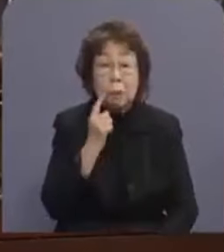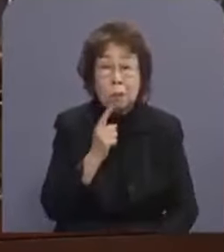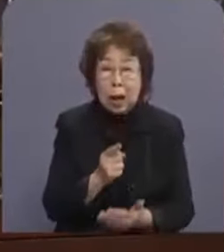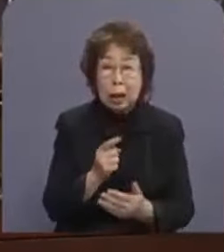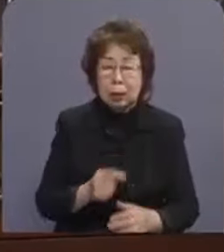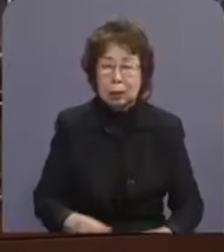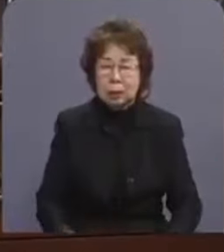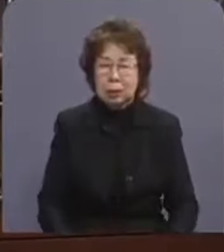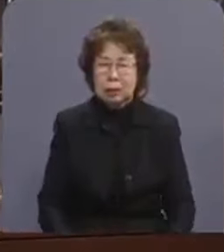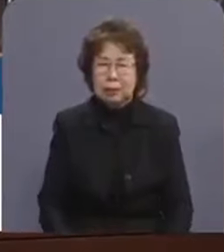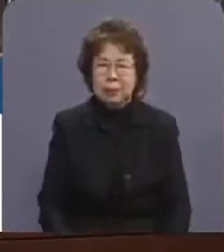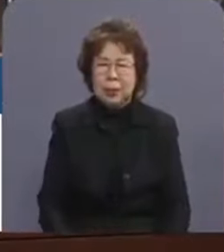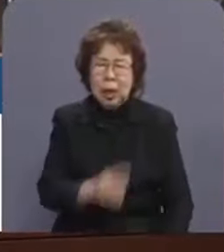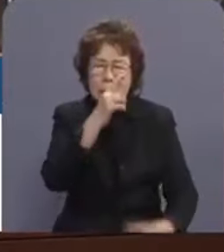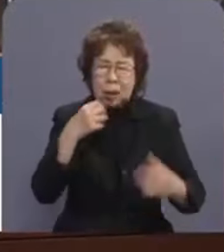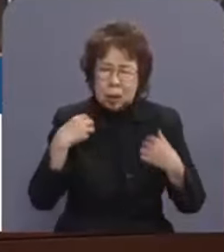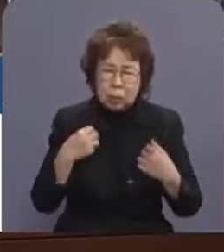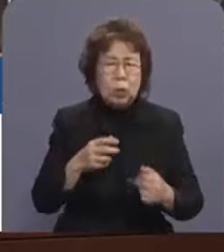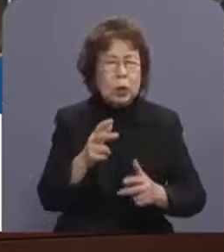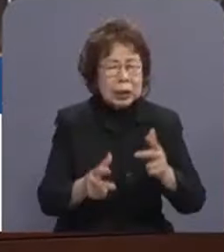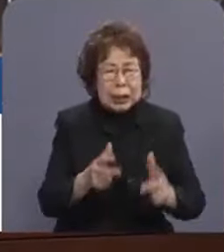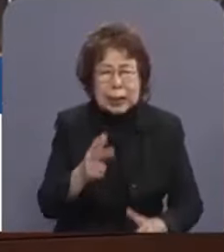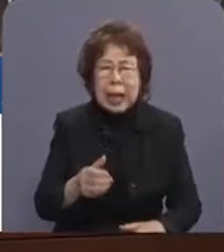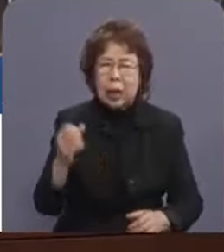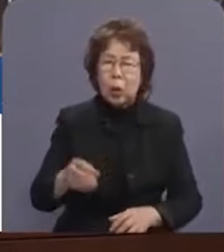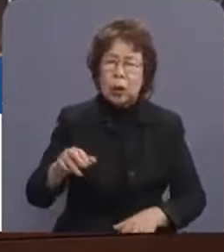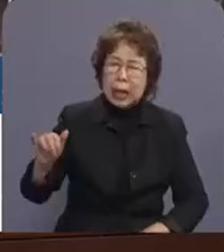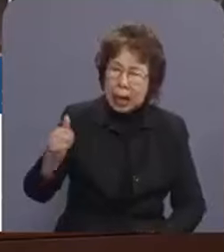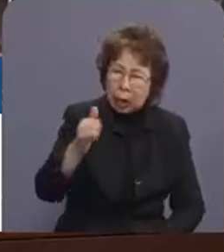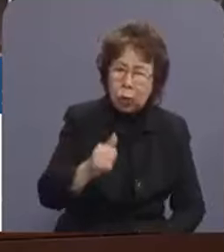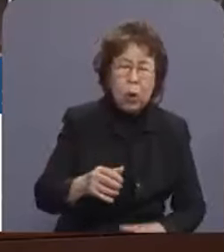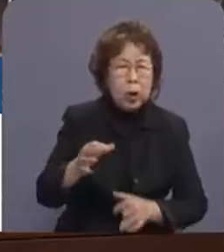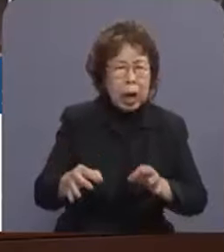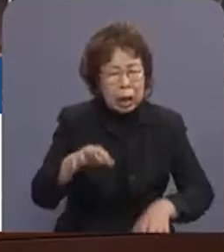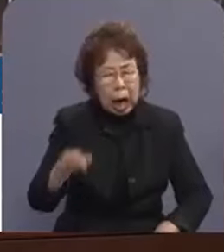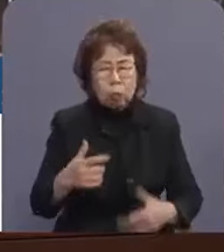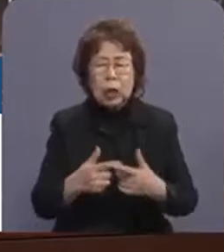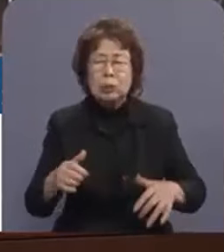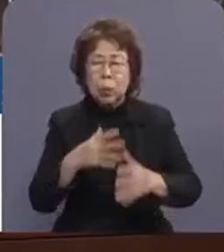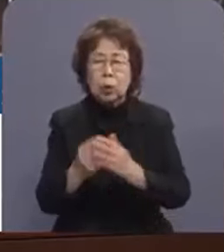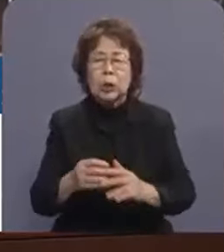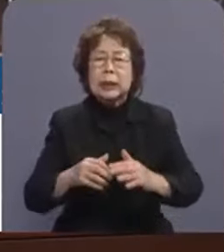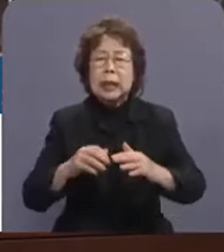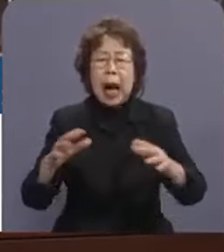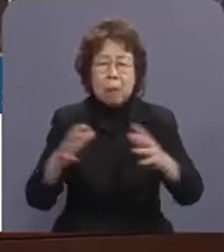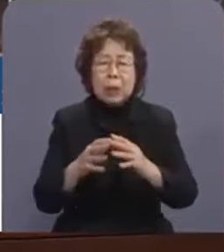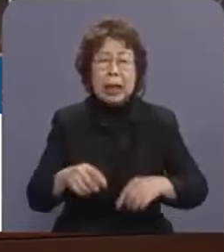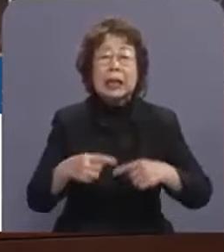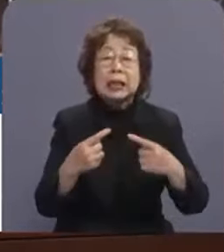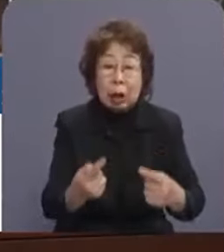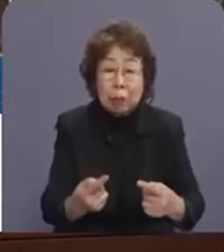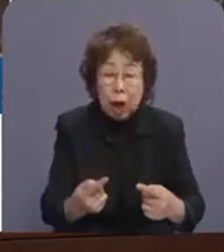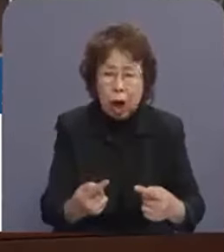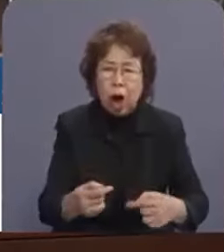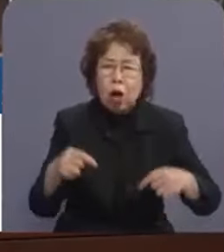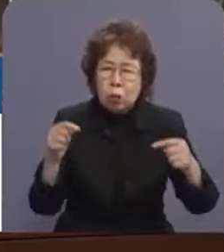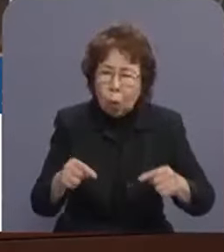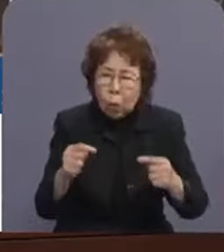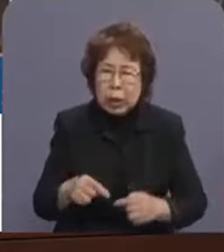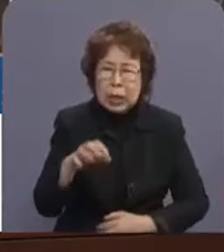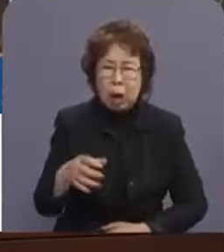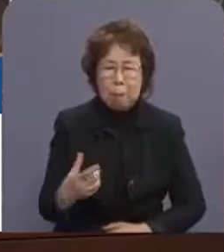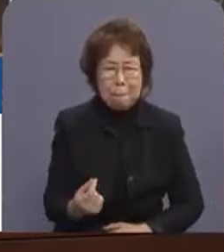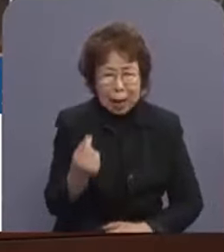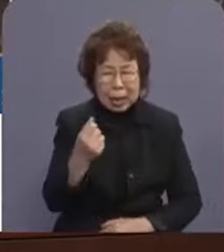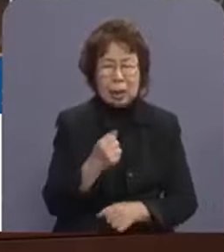산은행 국토부 대한항공 지역 상공계 부산시가 참여하는 그런 논의의 장을